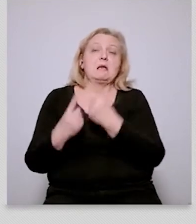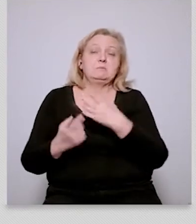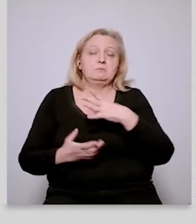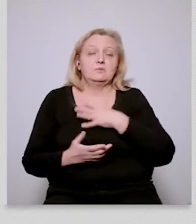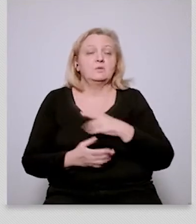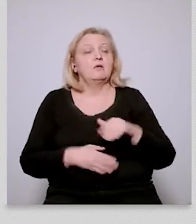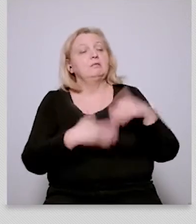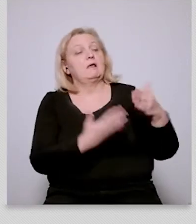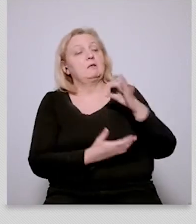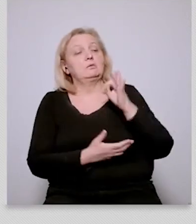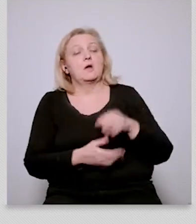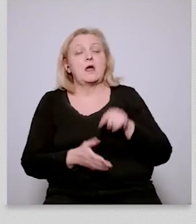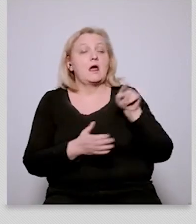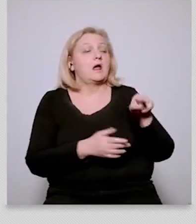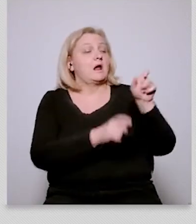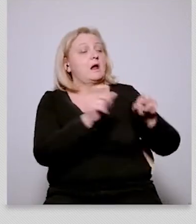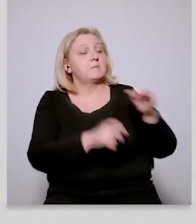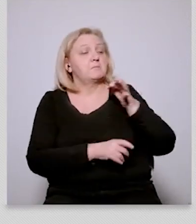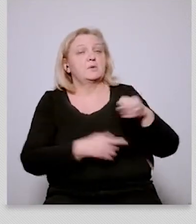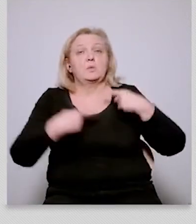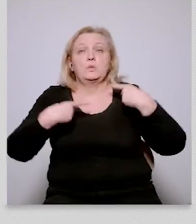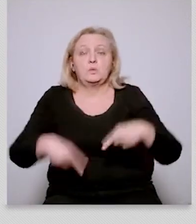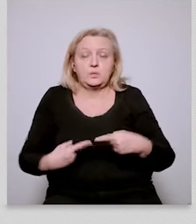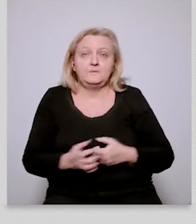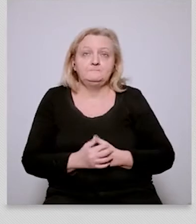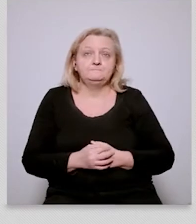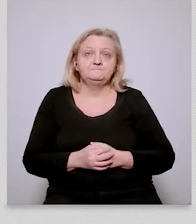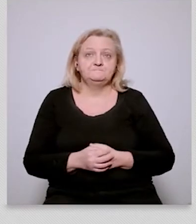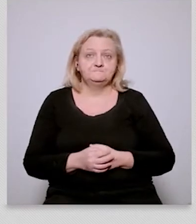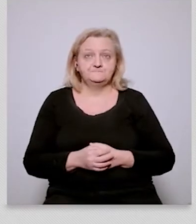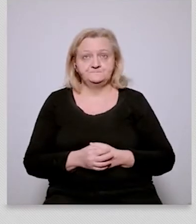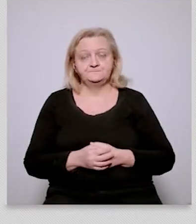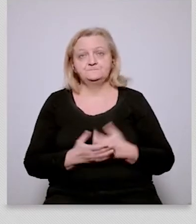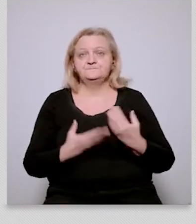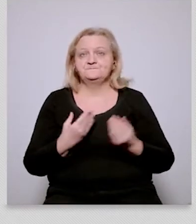dla ciebie dobre, nie pytając cię o zdanie, więc